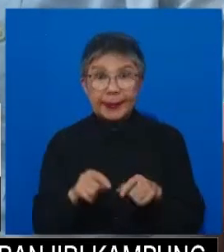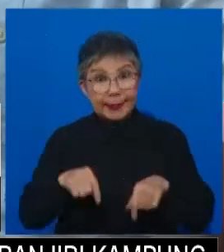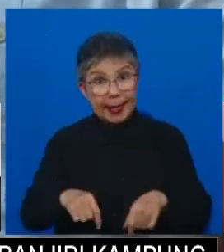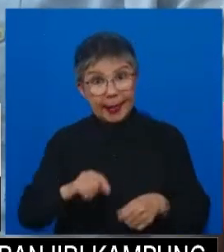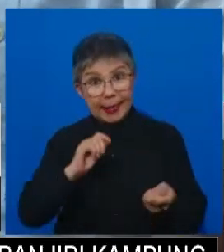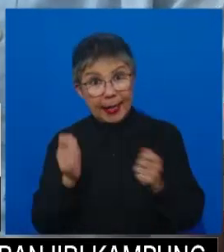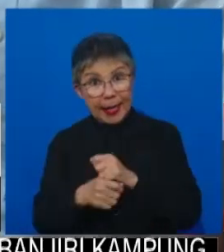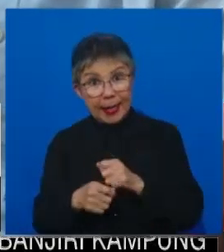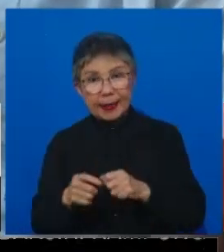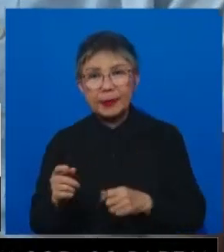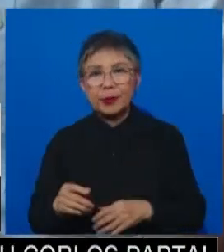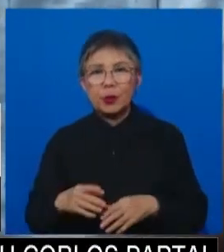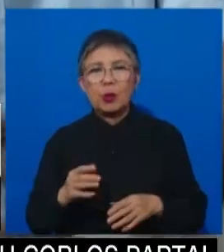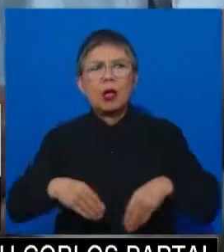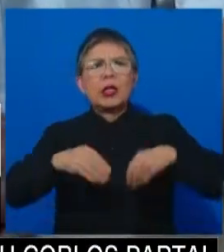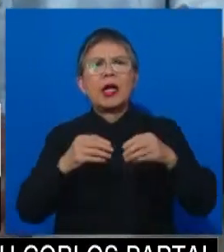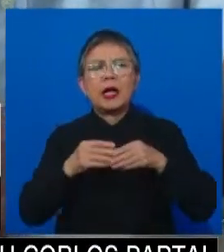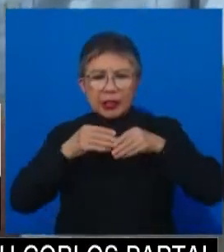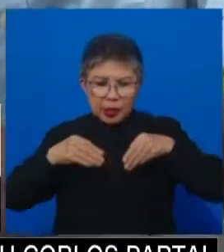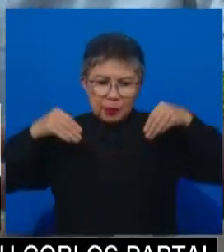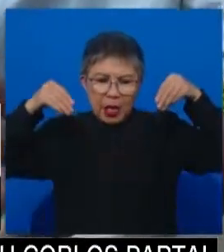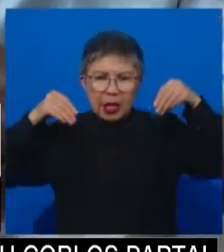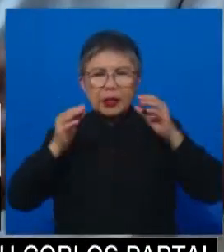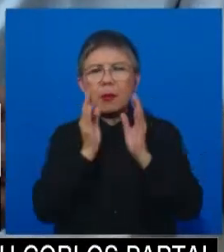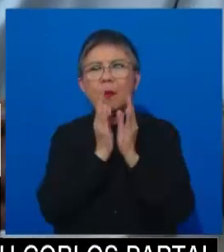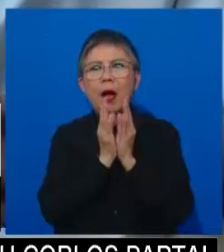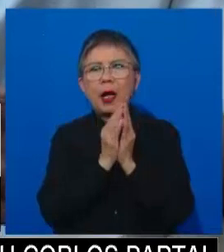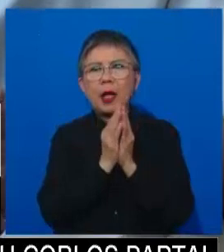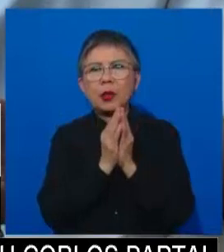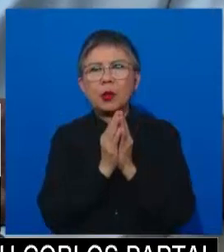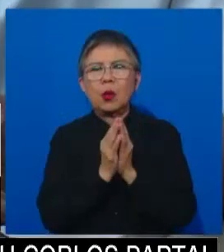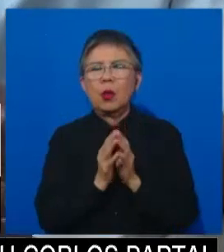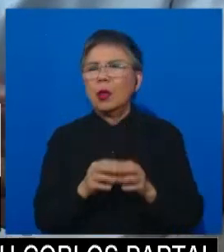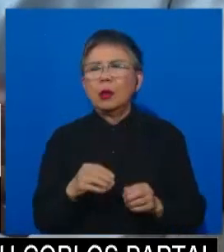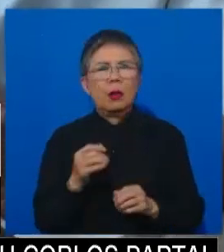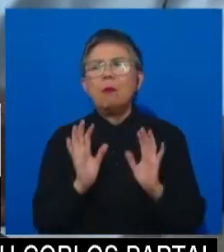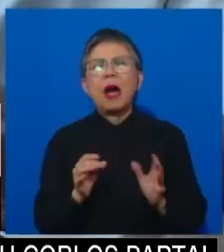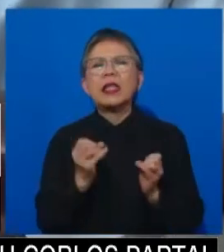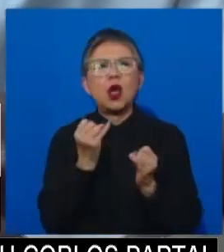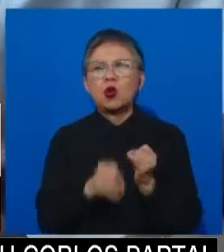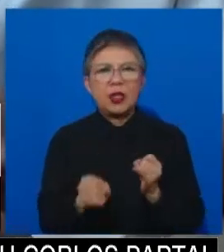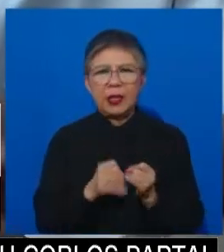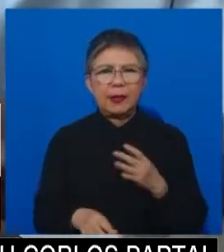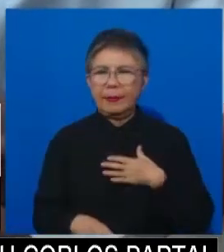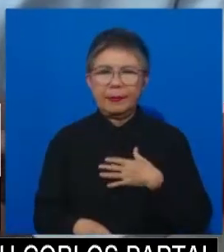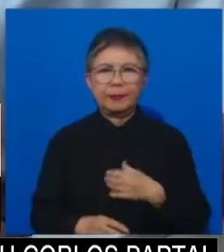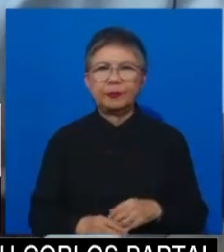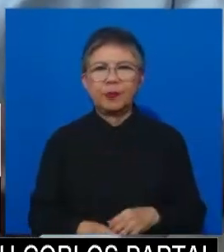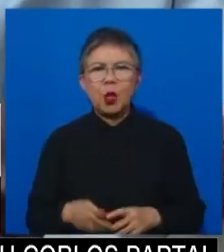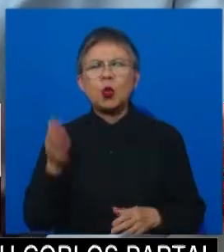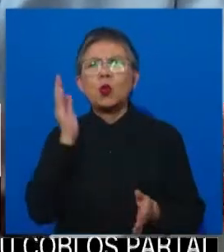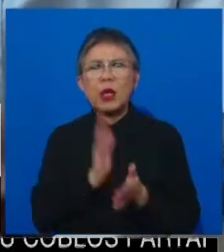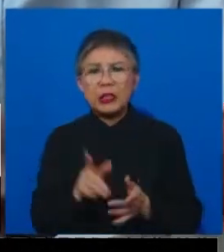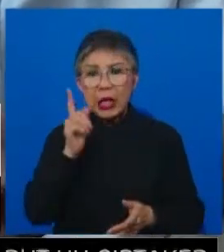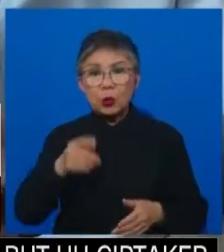Kalau dagang semangka, mangga mah, jemblai, jeblos, jeblos, pada busuk. Pernah bawa